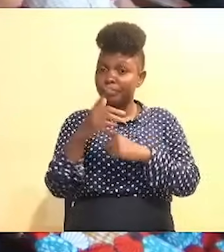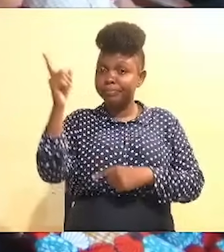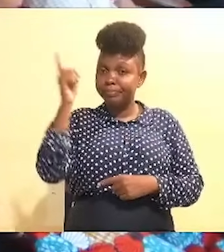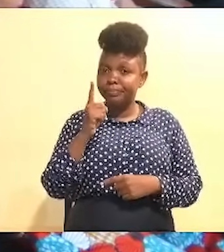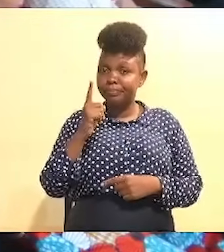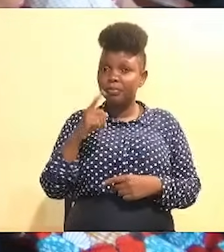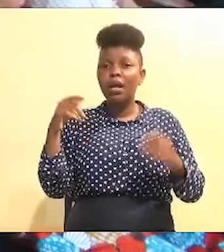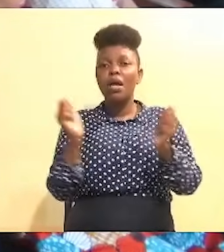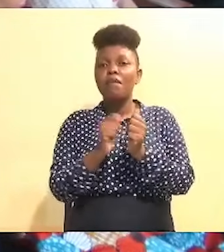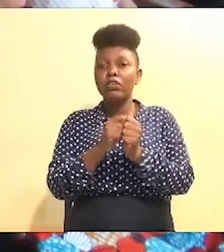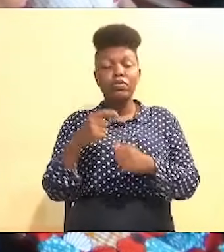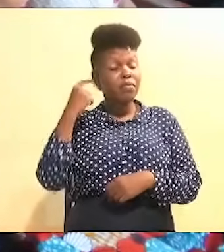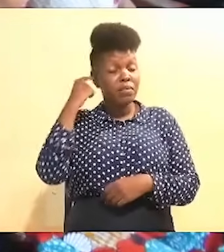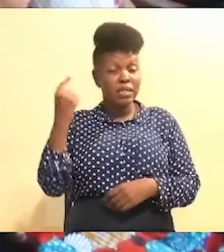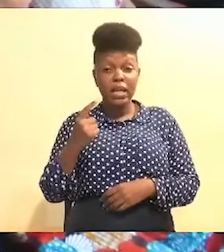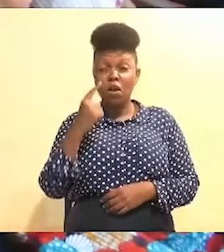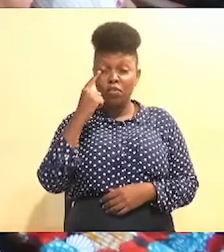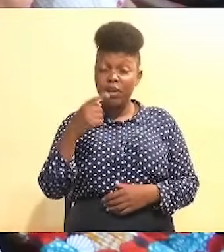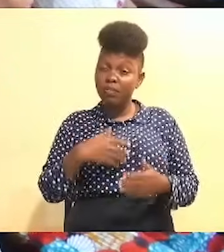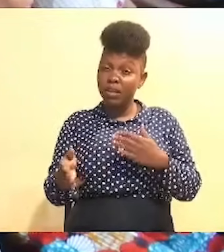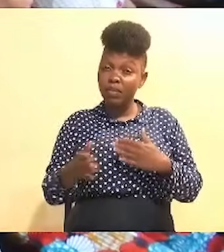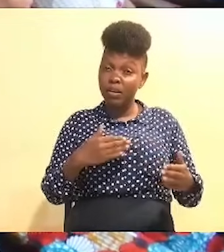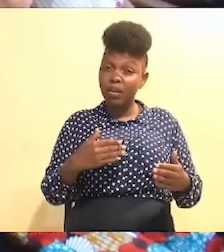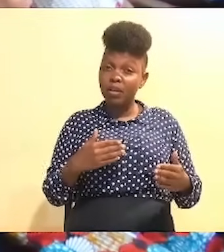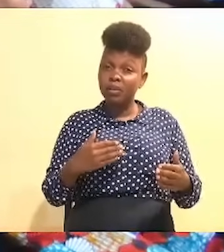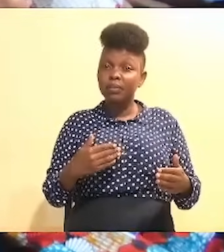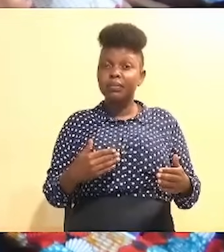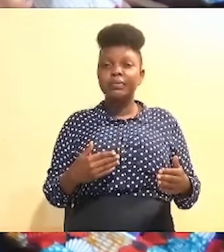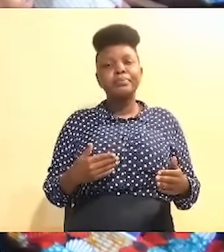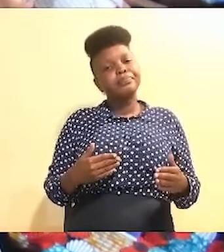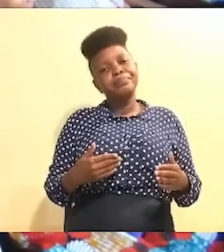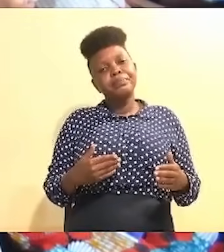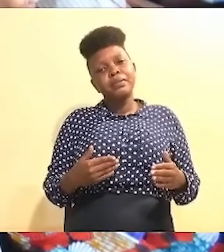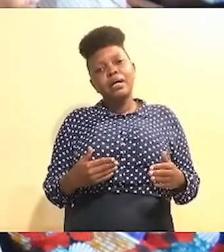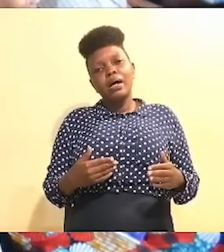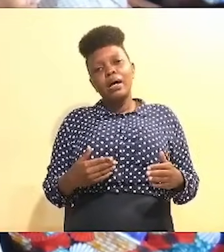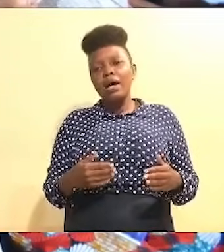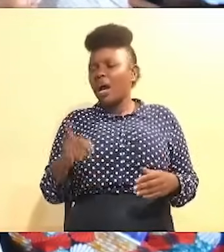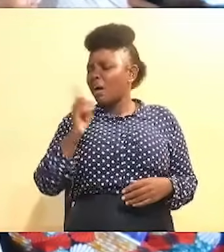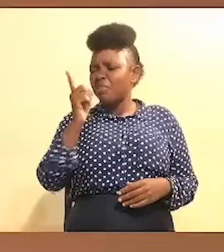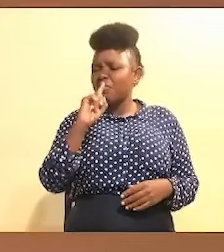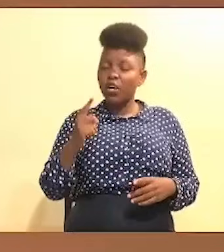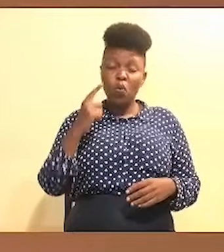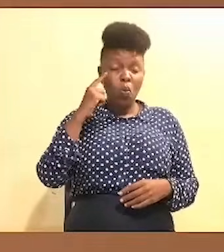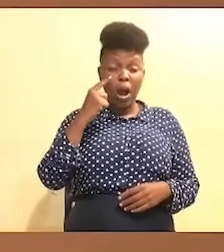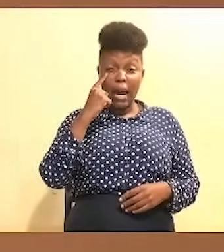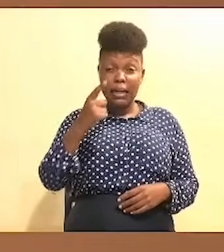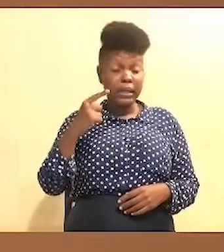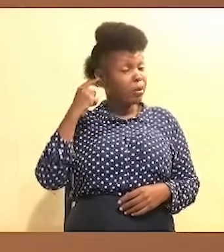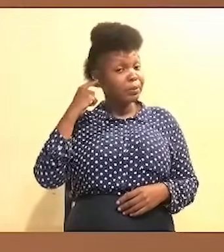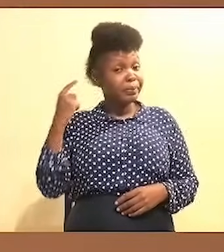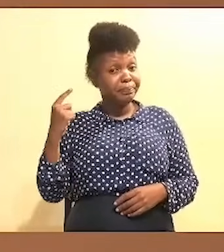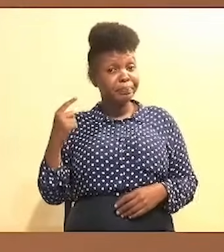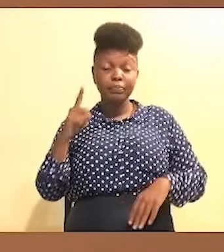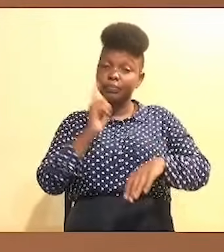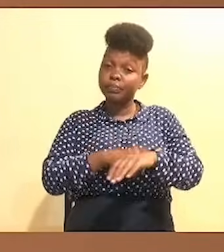Vituko ambavyo tunavisikia na kuviona vikifanyika vinawasha masikio. Saa nyingine havifai hata kuangalia na kusikiliza.